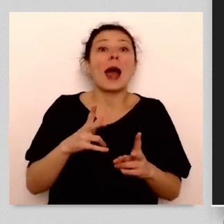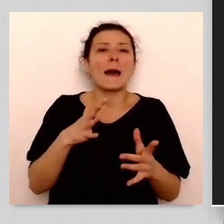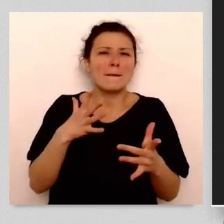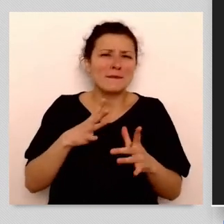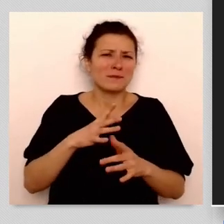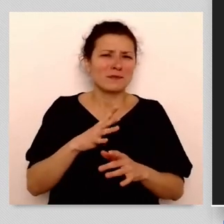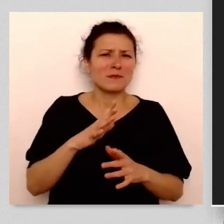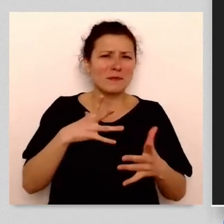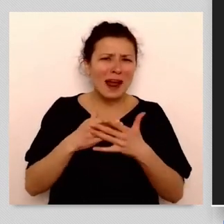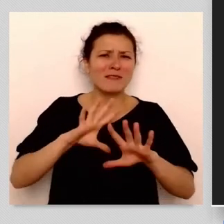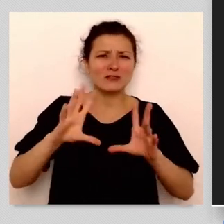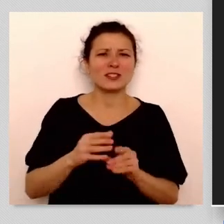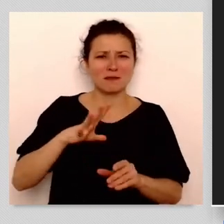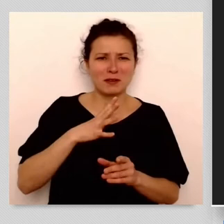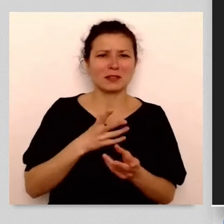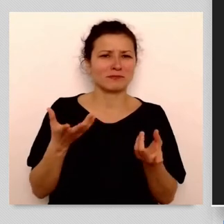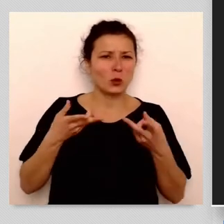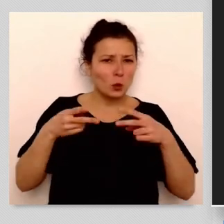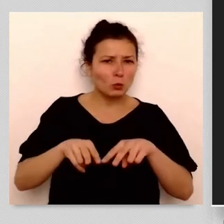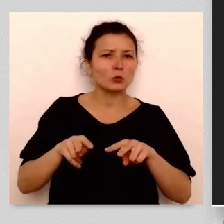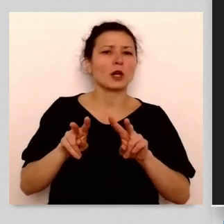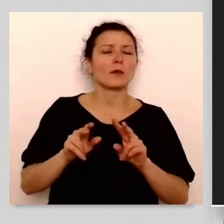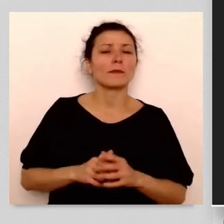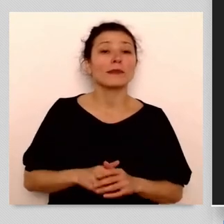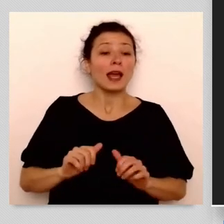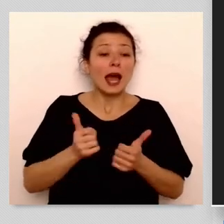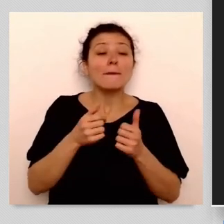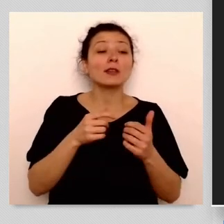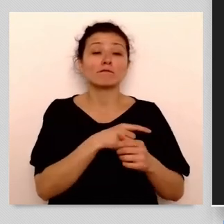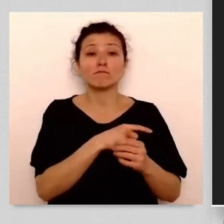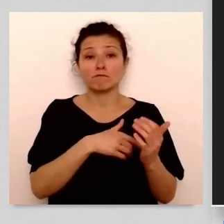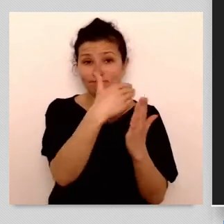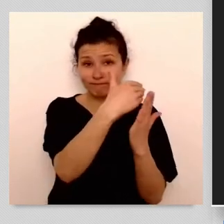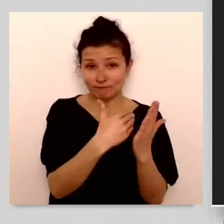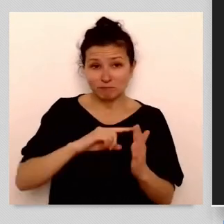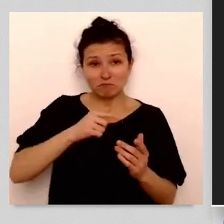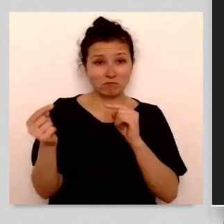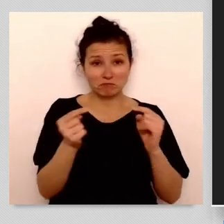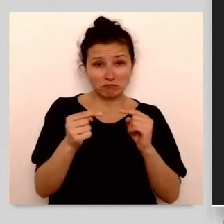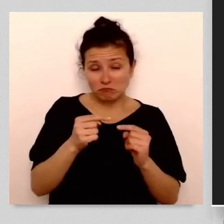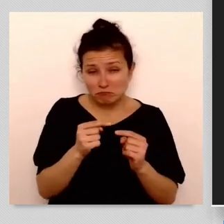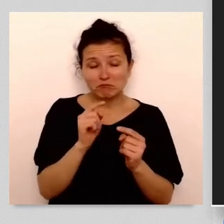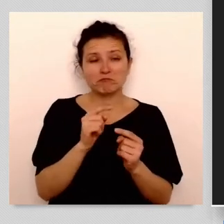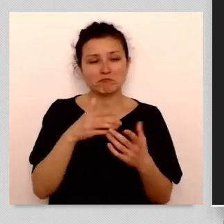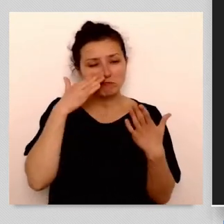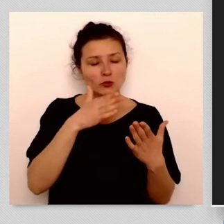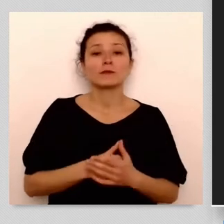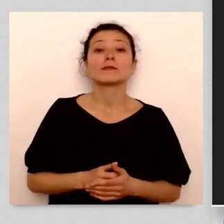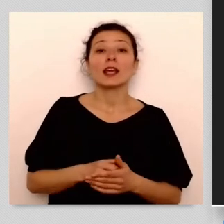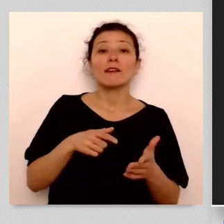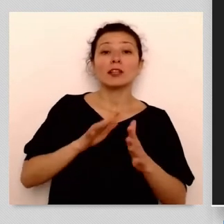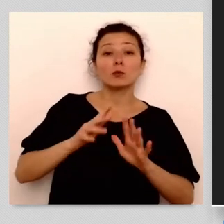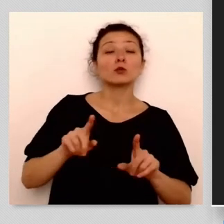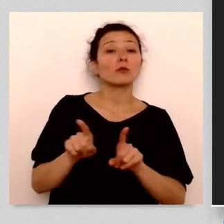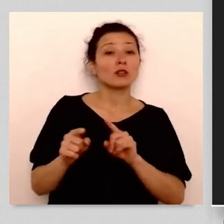żebyśmy nad tym materiałem podyskutowali. I myślę, że w ten sposób też powinna odbywać się debata, tak jak tutaj